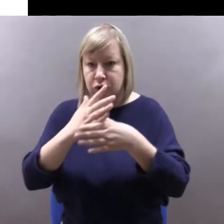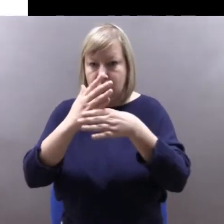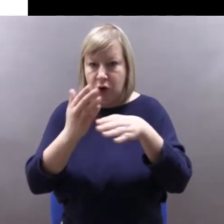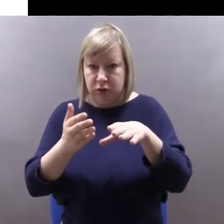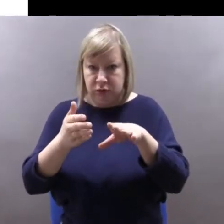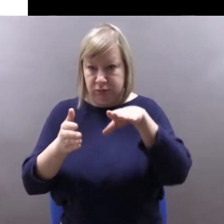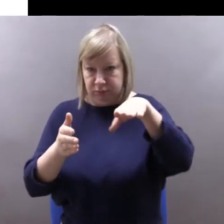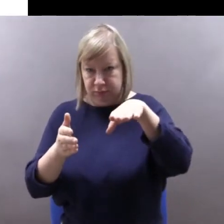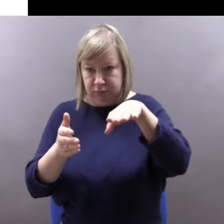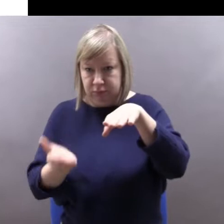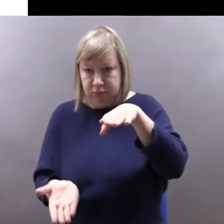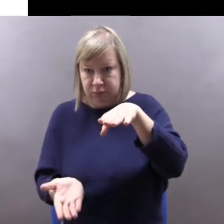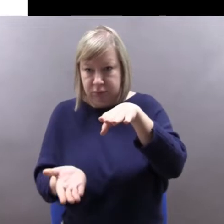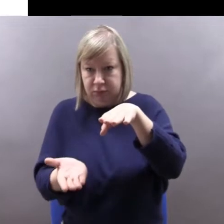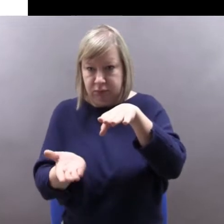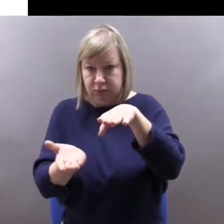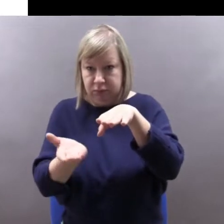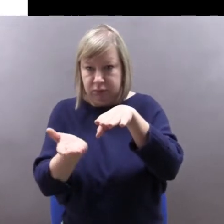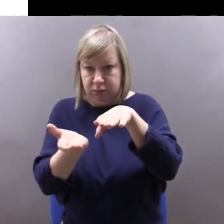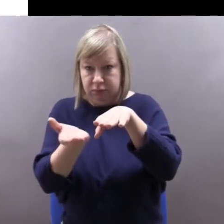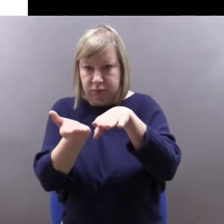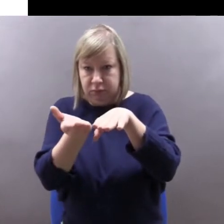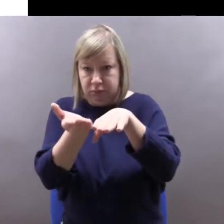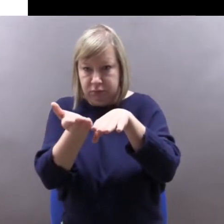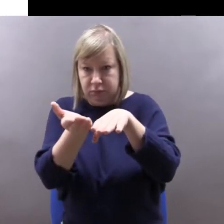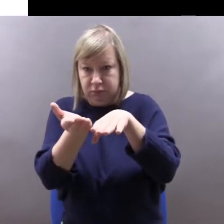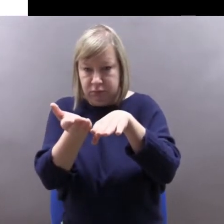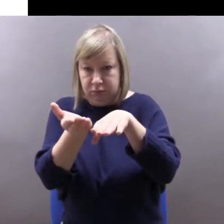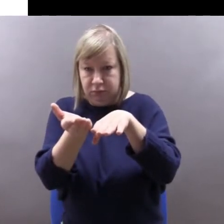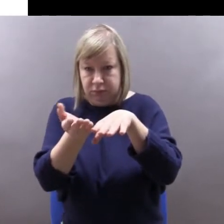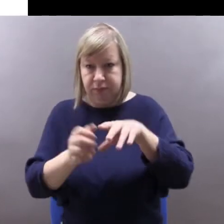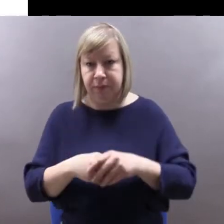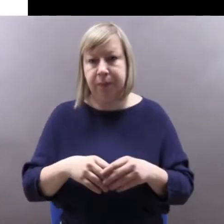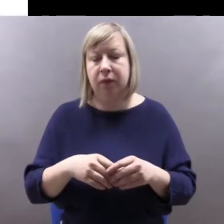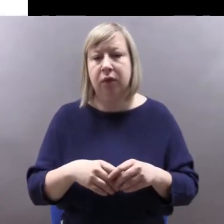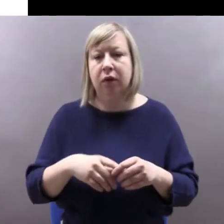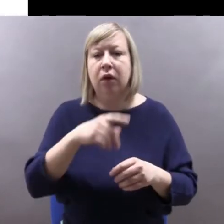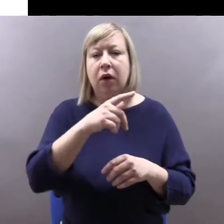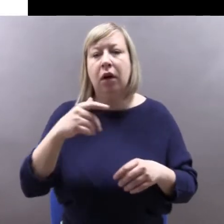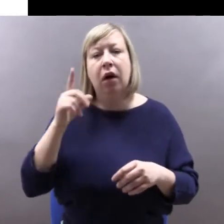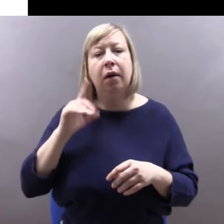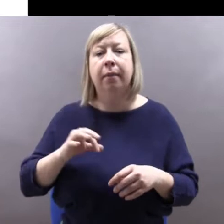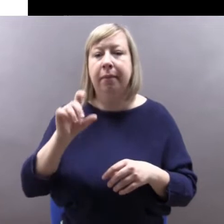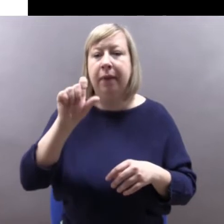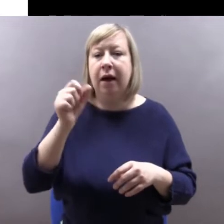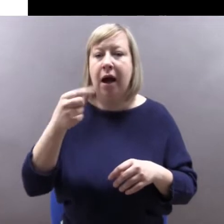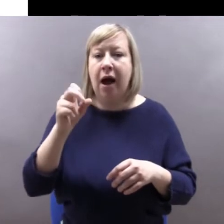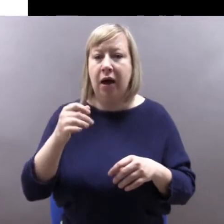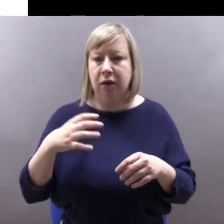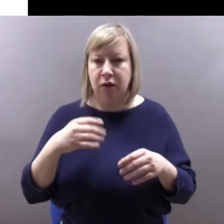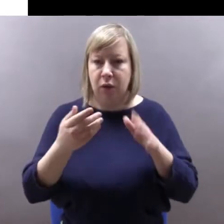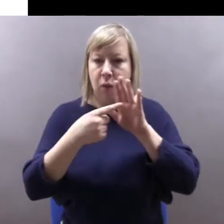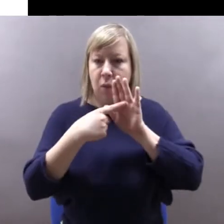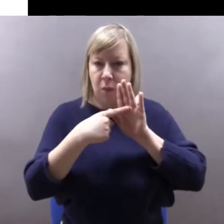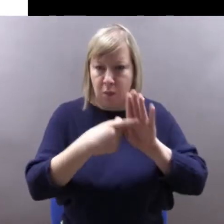wjechanie czy poczekanie na zjeżdżający do niego podnośnik przez tę platformę przeschodową, tak samo tutaj to